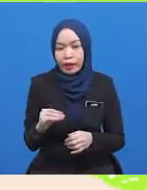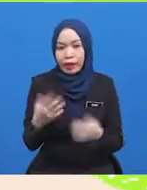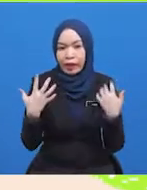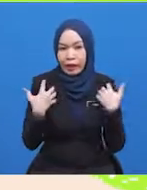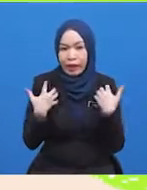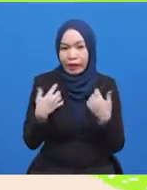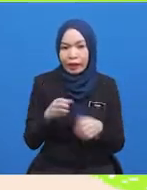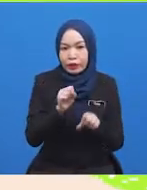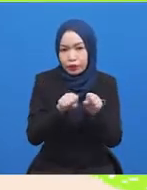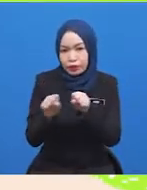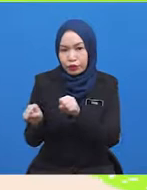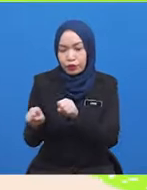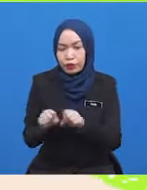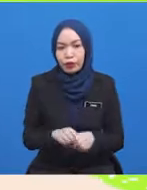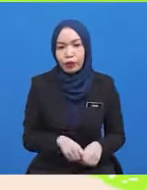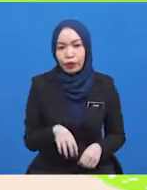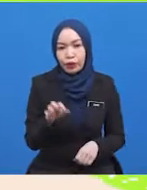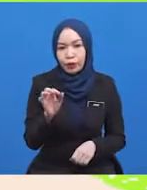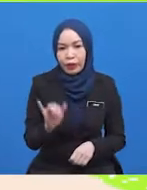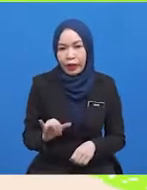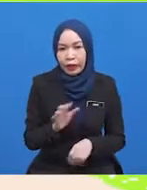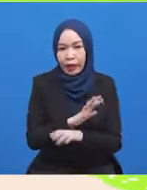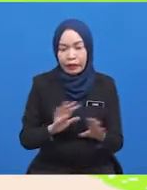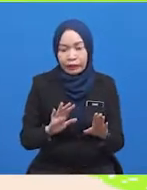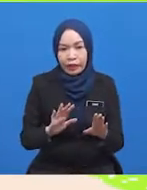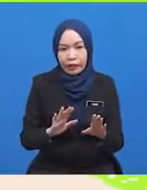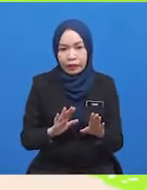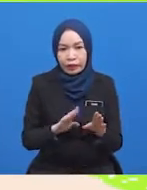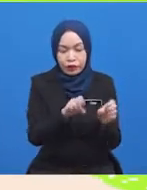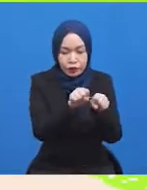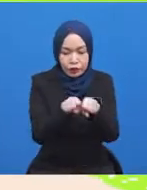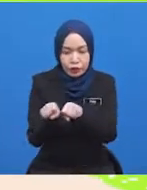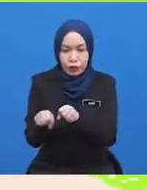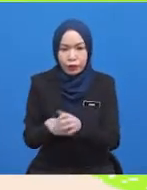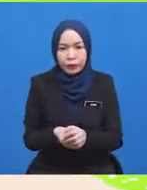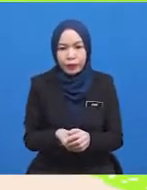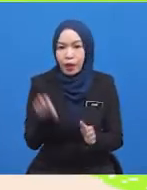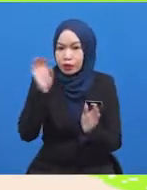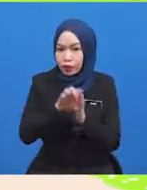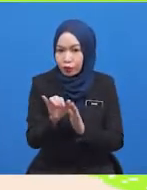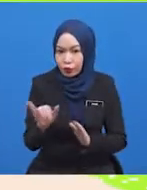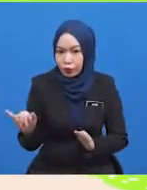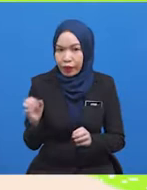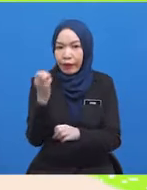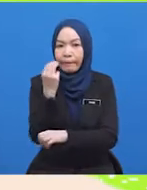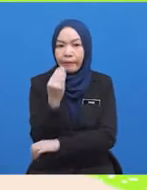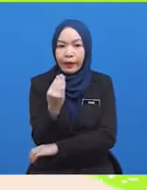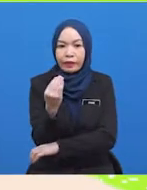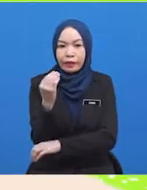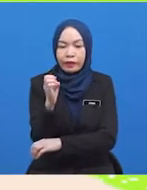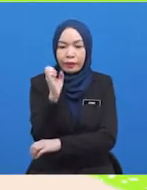mempunyai susunan mineral yang tidak teratur. Contohnya, batu marmar dan